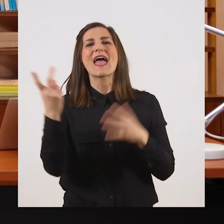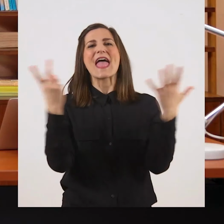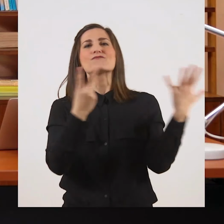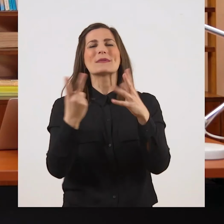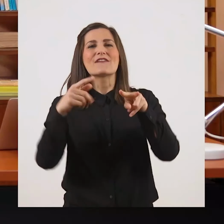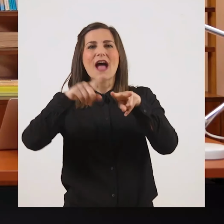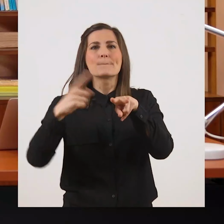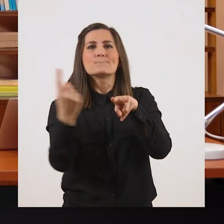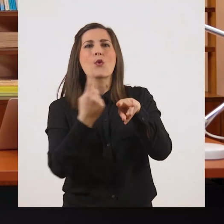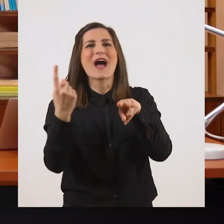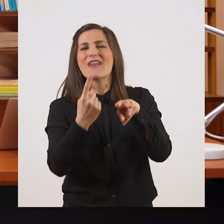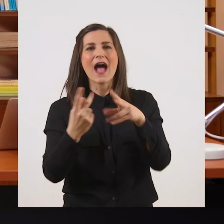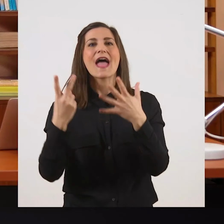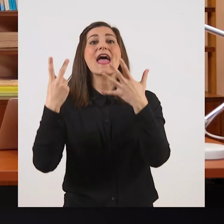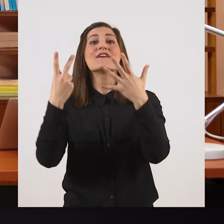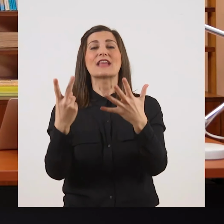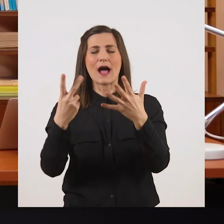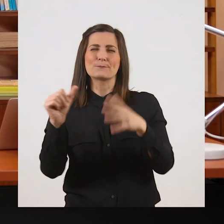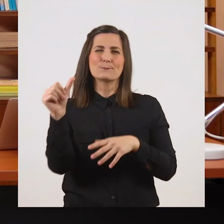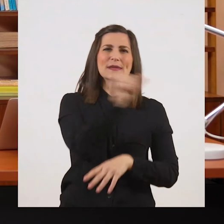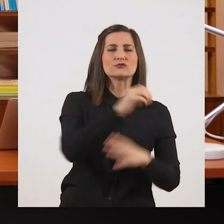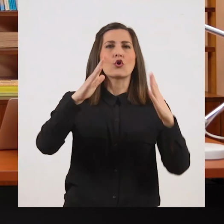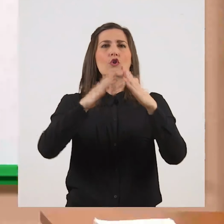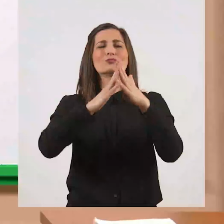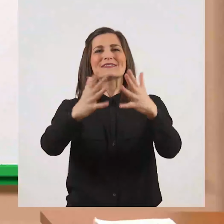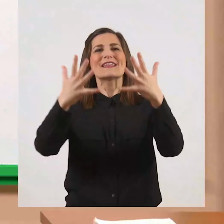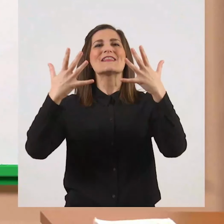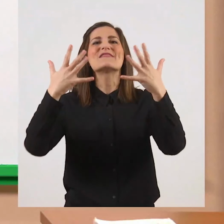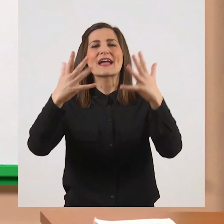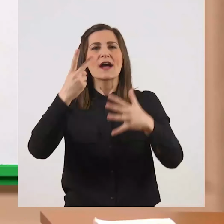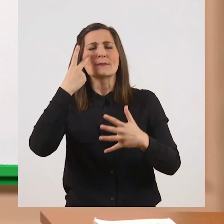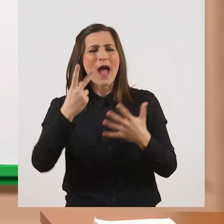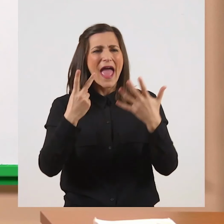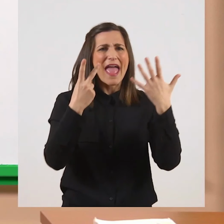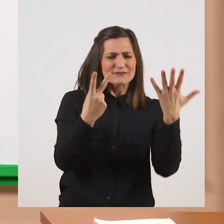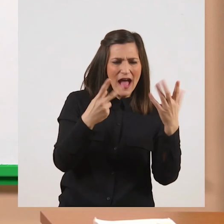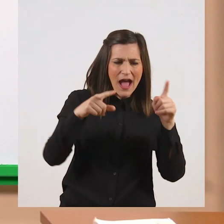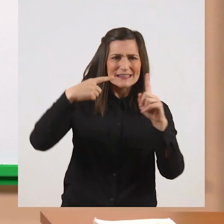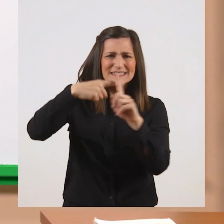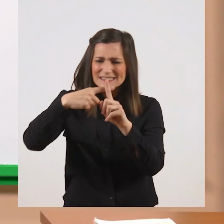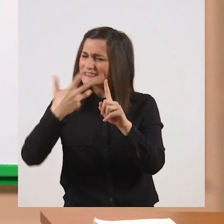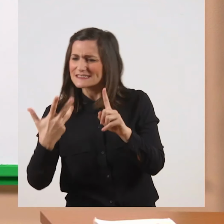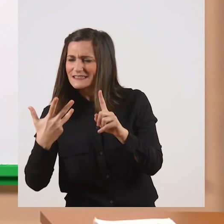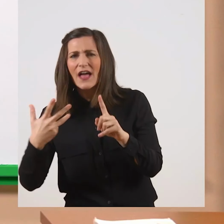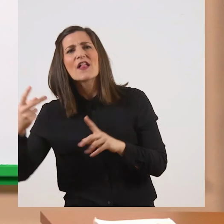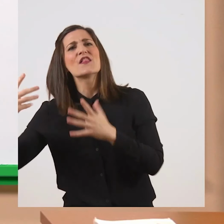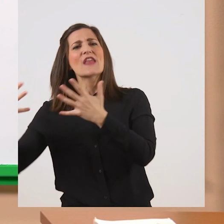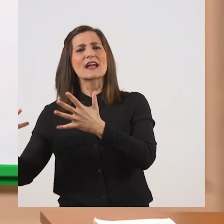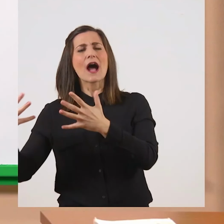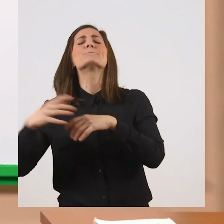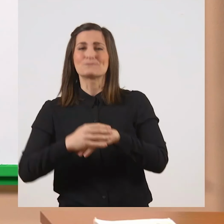αριθμό 7. Πάω στο σπιτάκι του 10 και κοιτάζω το 7 με ποιο κάνει ζευγαράκι. Μάλιστα, κάνει με αυτό